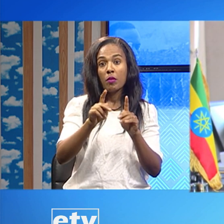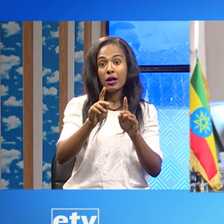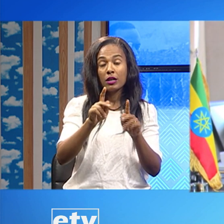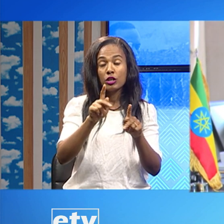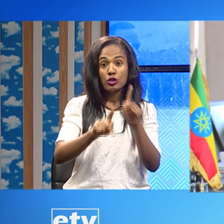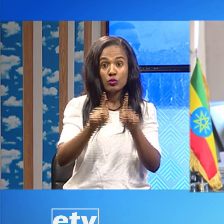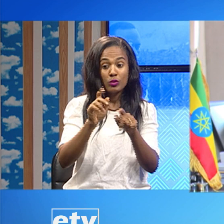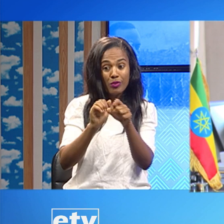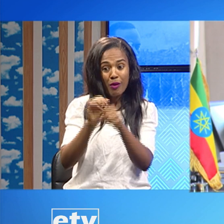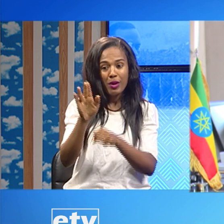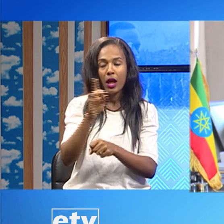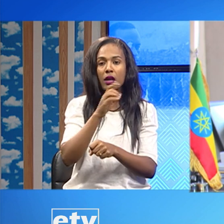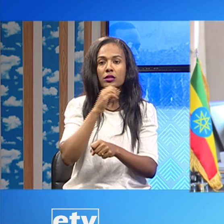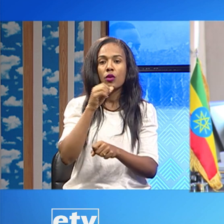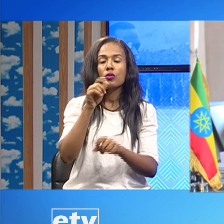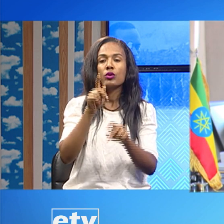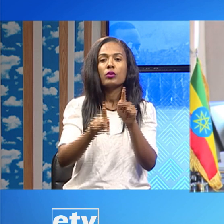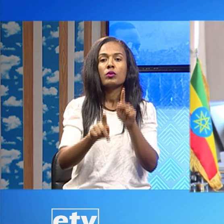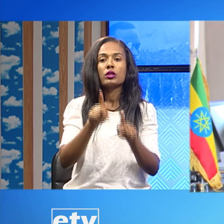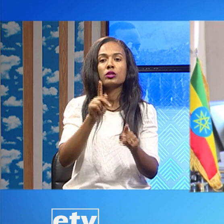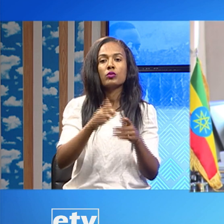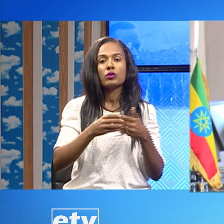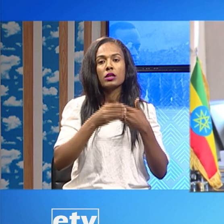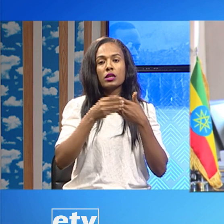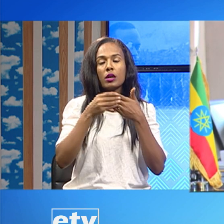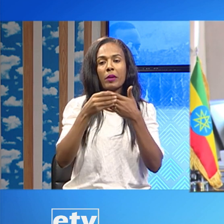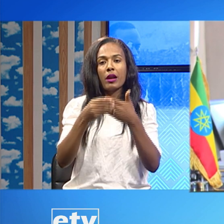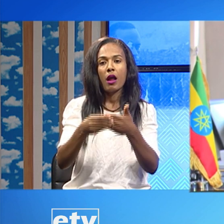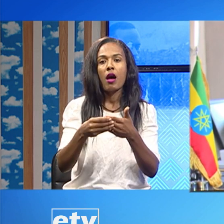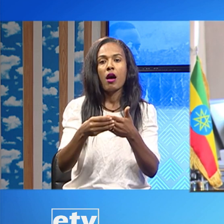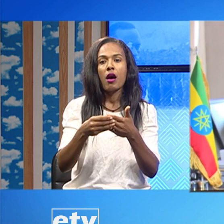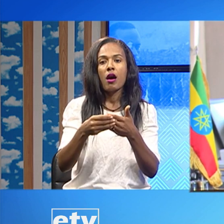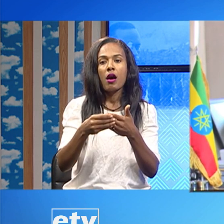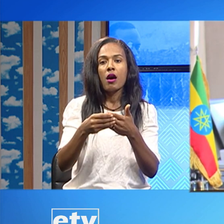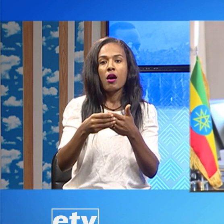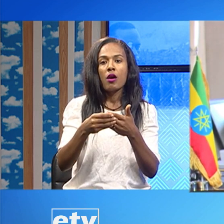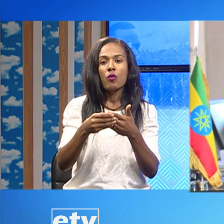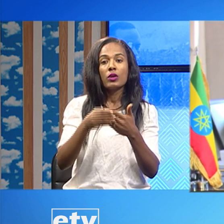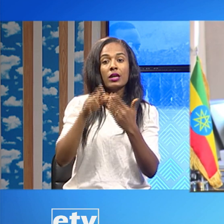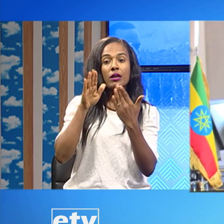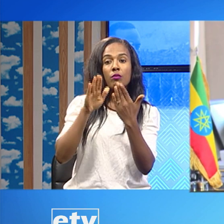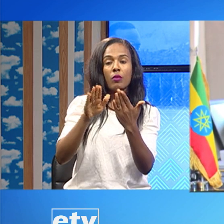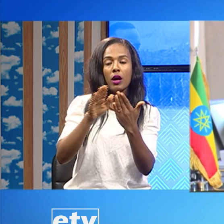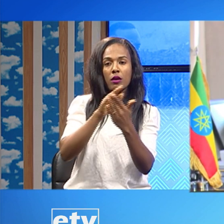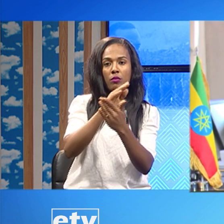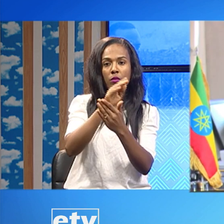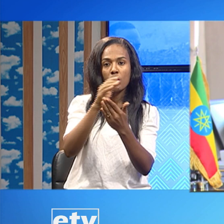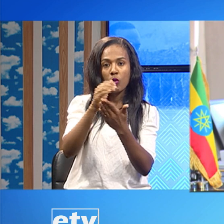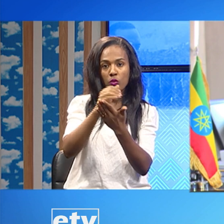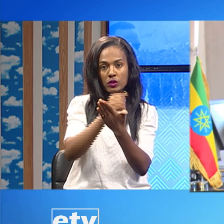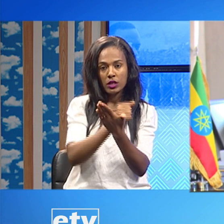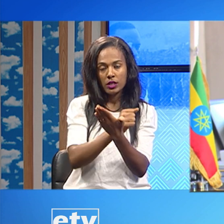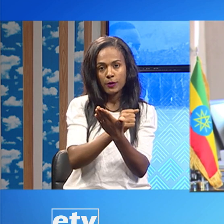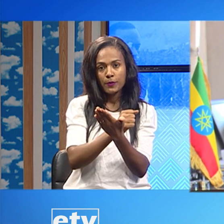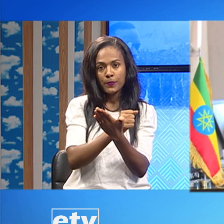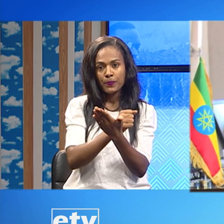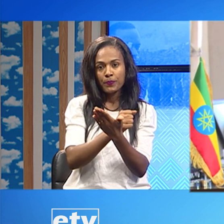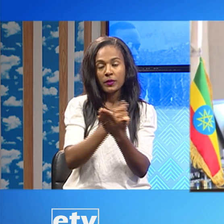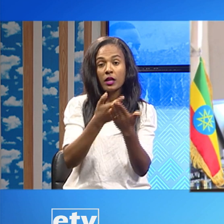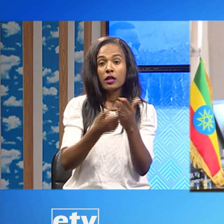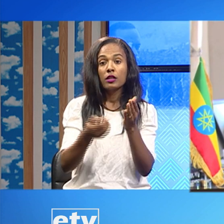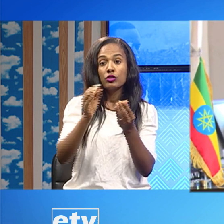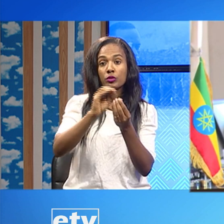ህዝቡን በመላክ ሳይሆን ህብረተሰቡን እየመራ ወደ ግንባር በመውሰድ በየደረጃው ያለ አመራር